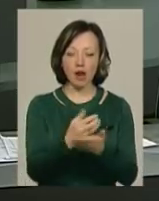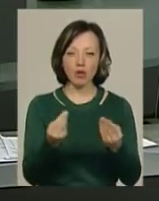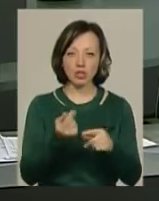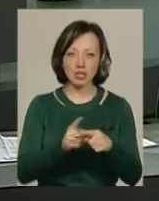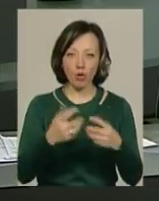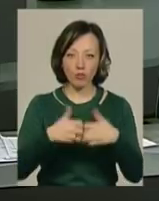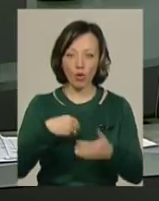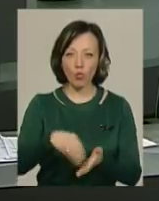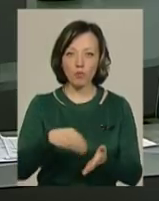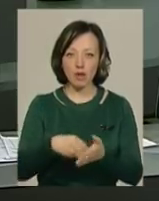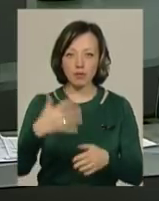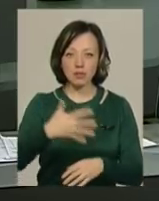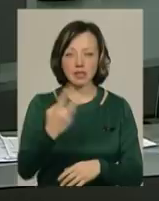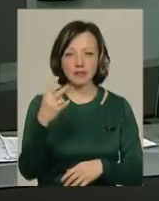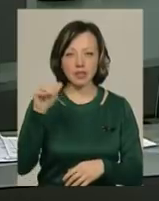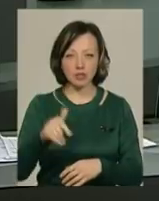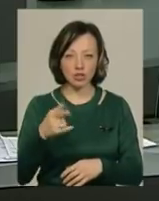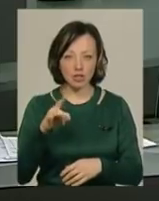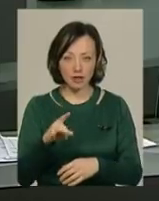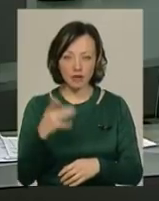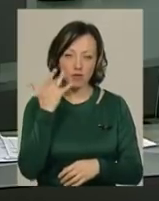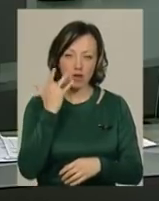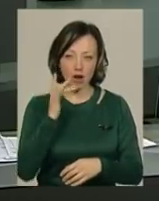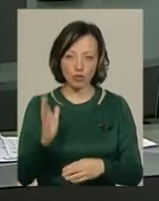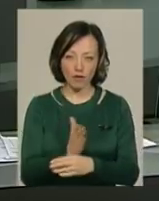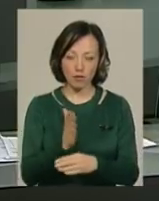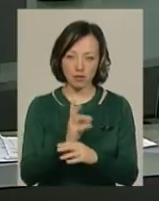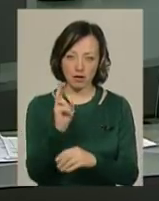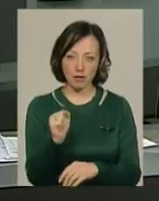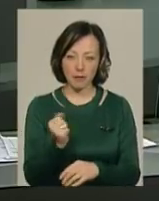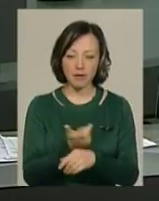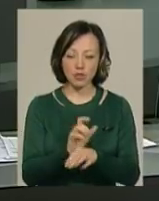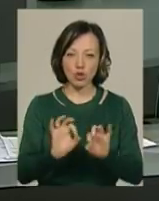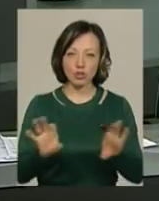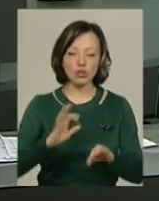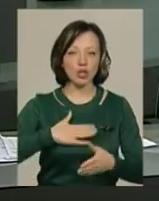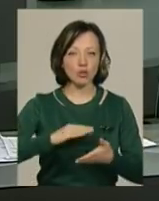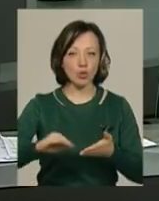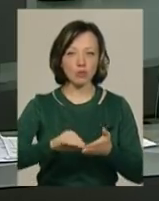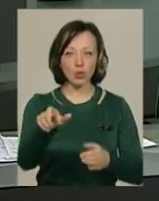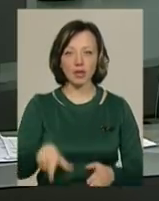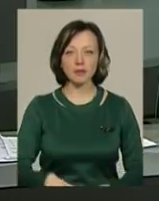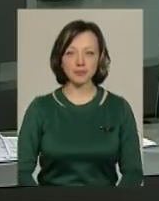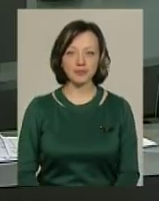обладнання. Купила його за 52 тисячі гривень в американського виробника. Більше розкаже Вікторія Паламар.